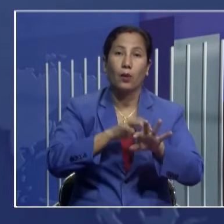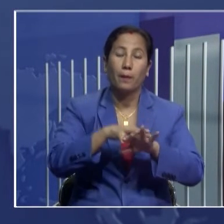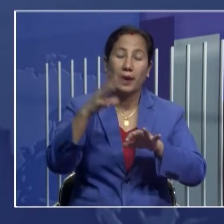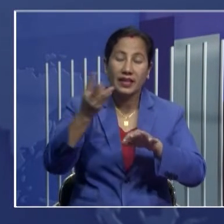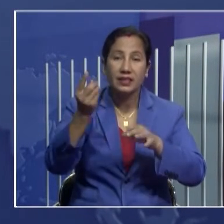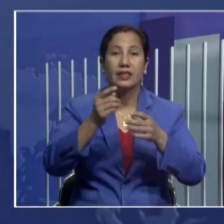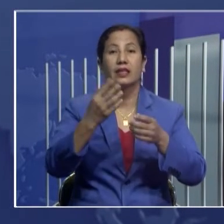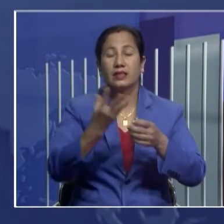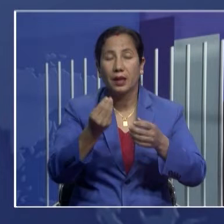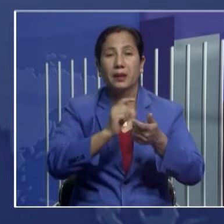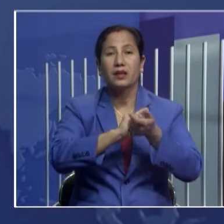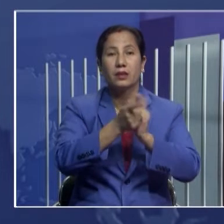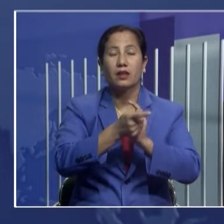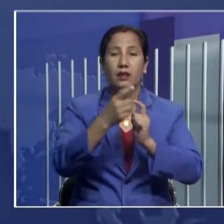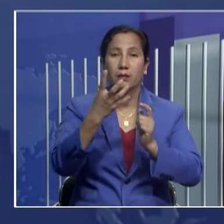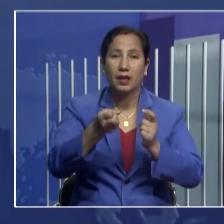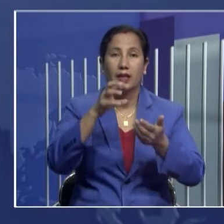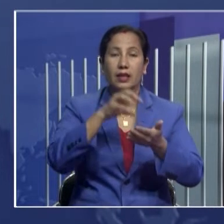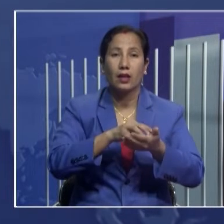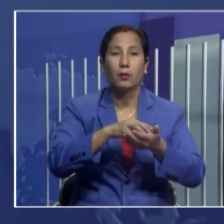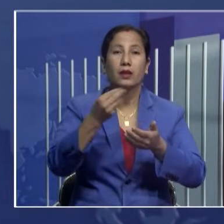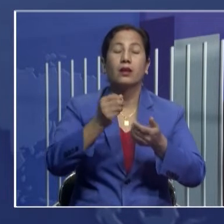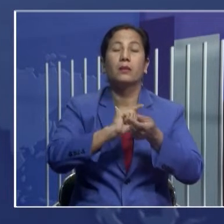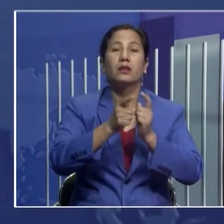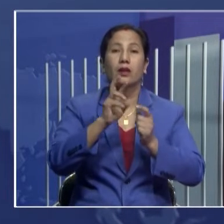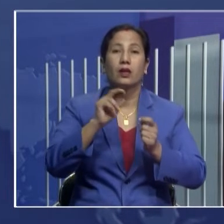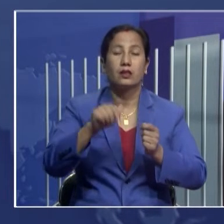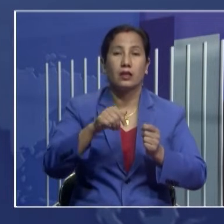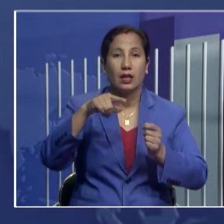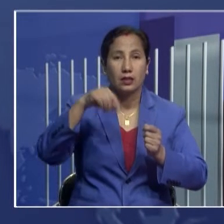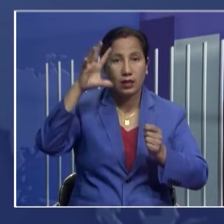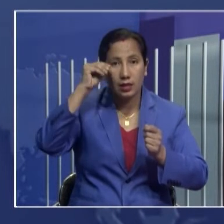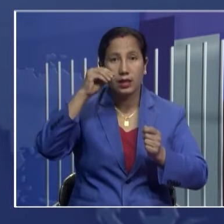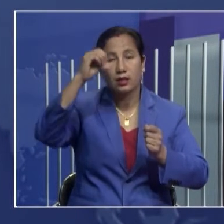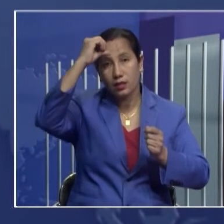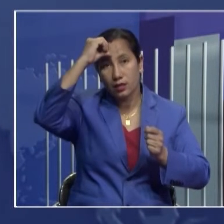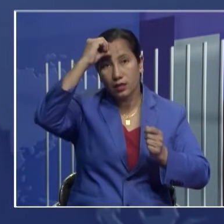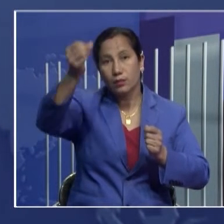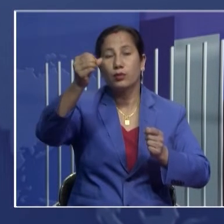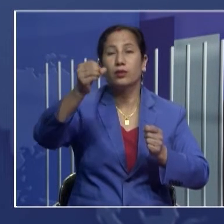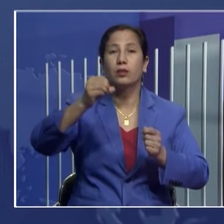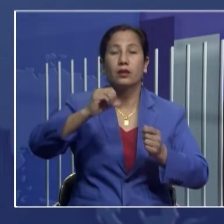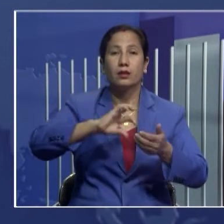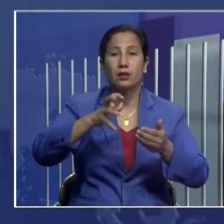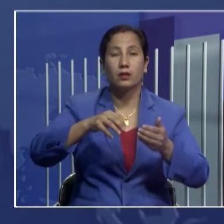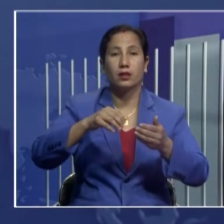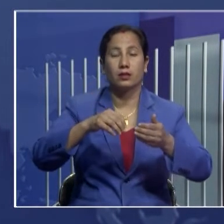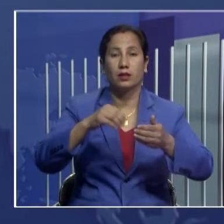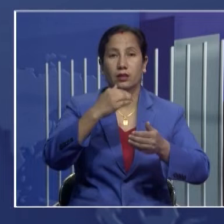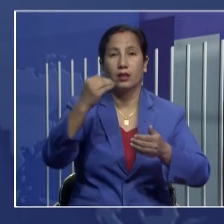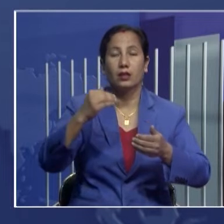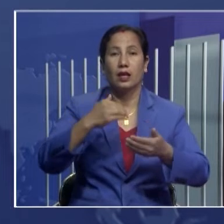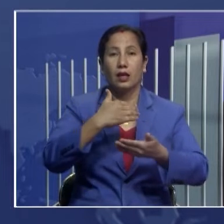आंशिकदेखि सामान्य बदली रही बाँकी भूभागमा आंशिक बदली रह्यो। यस्तै आज राति पूर्वी प्रदेशसहित लुम्बिनी तथा कर्णाली प्रदेशका